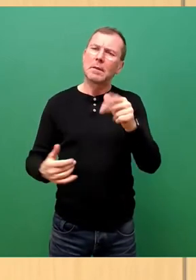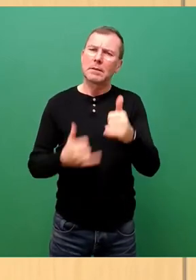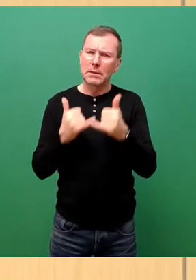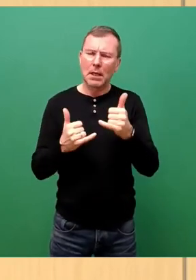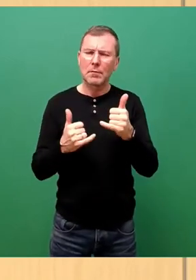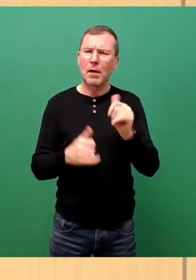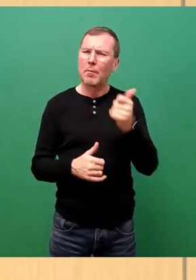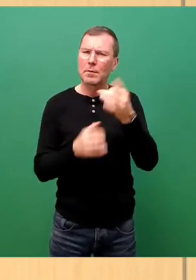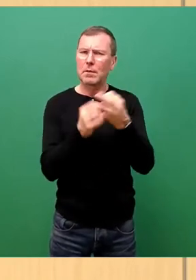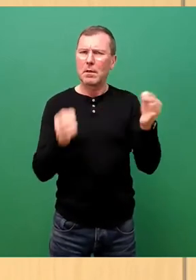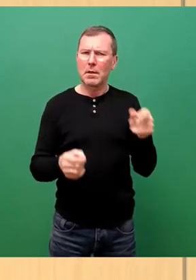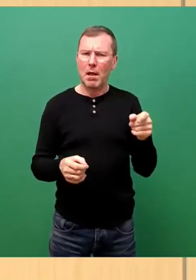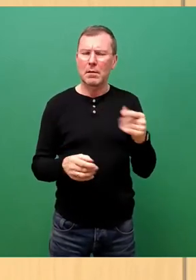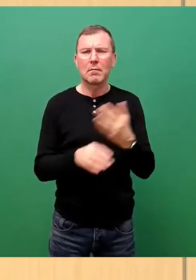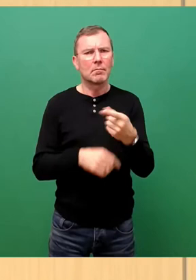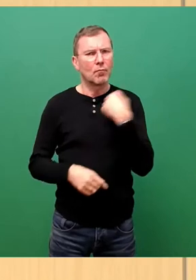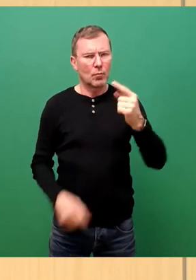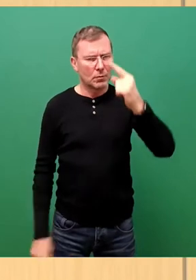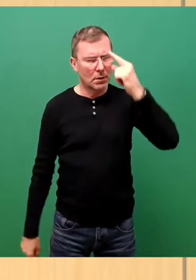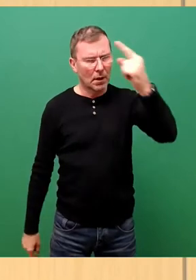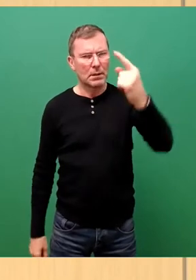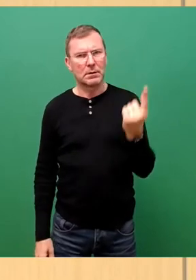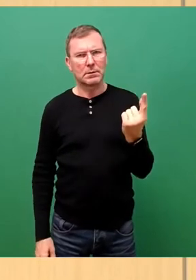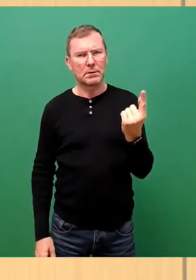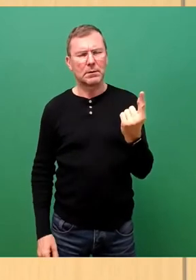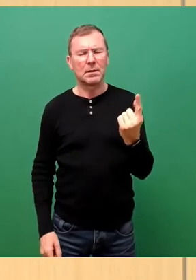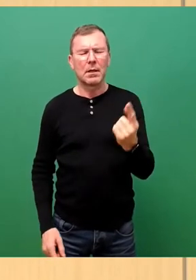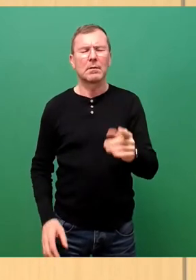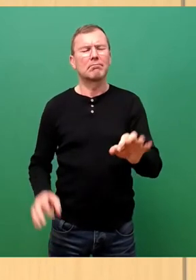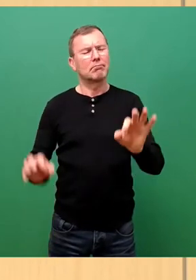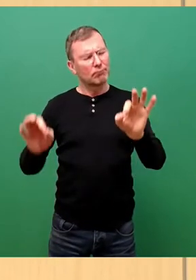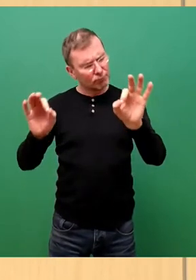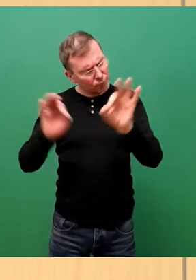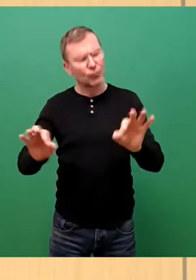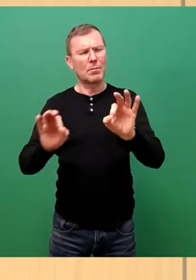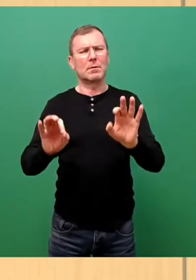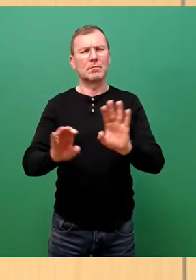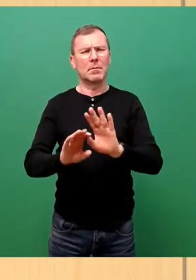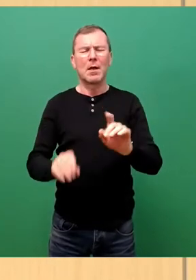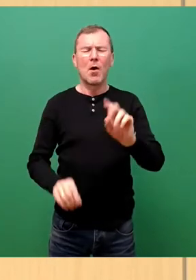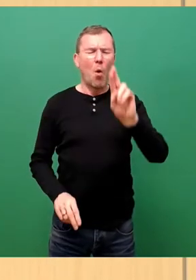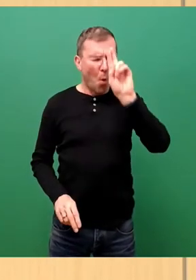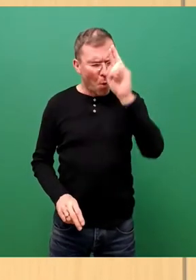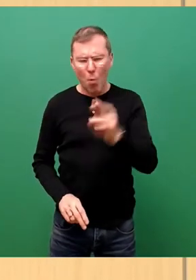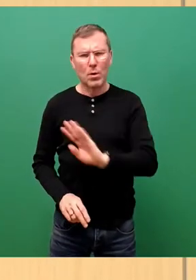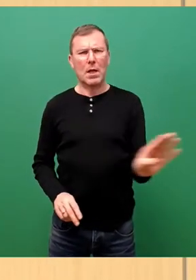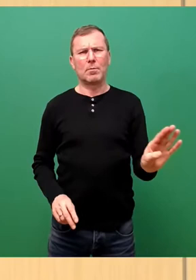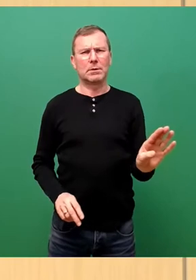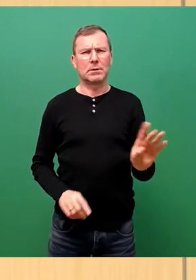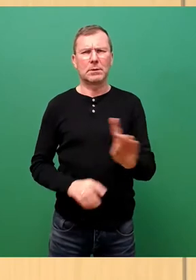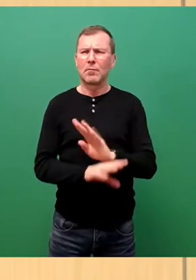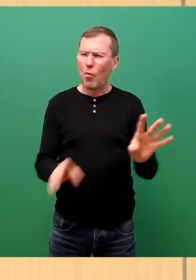heraus, weil er uns erinnert an das Unfassbare, das Undenkbare, das